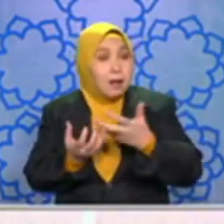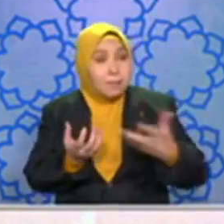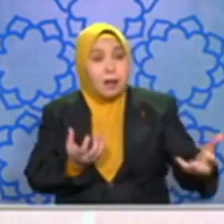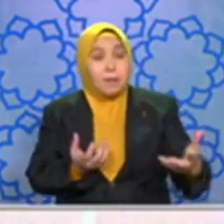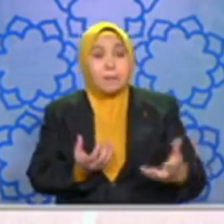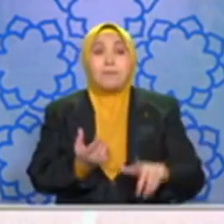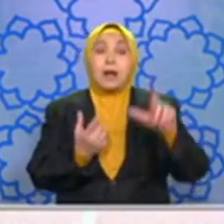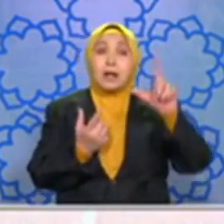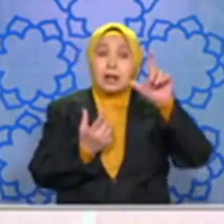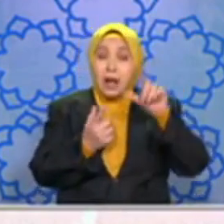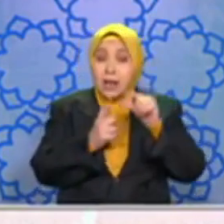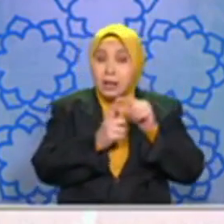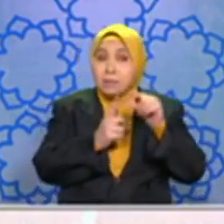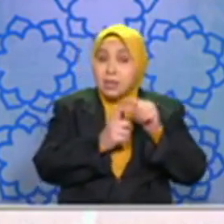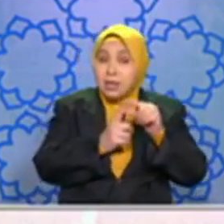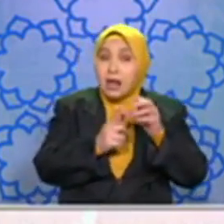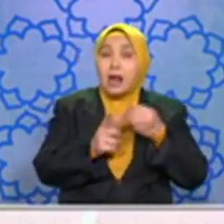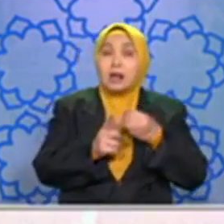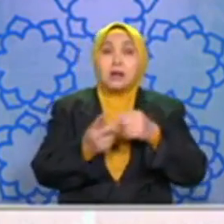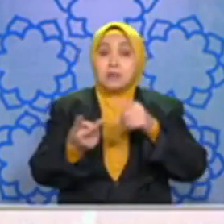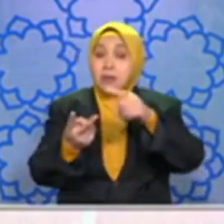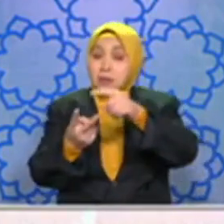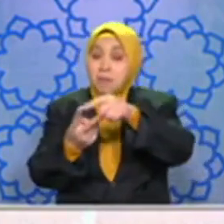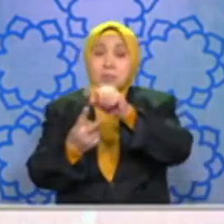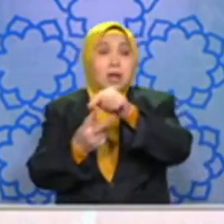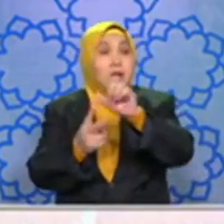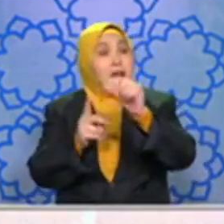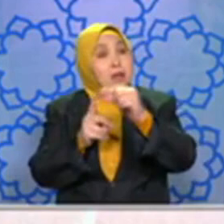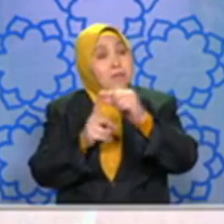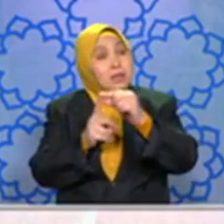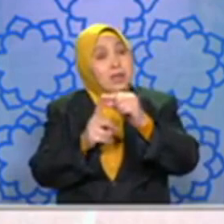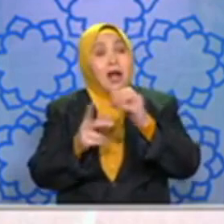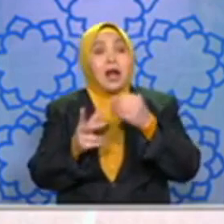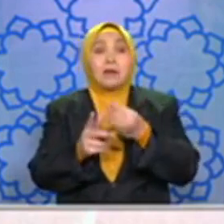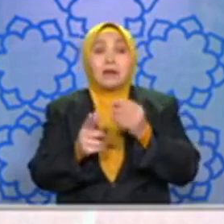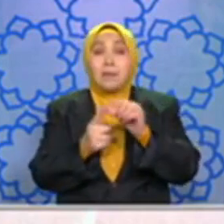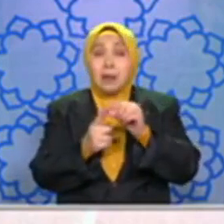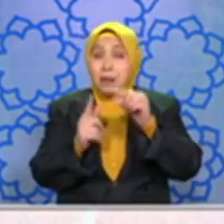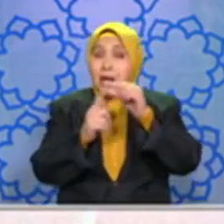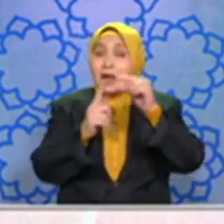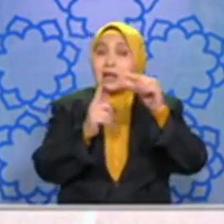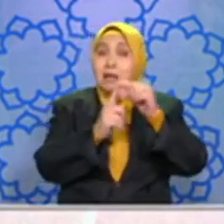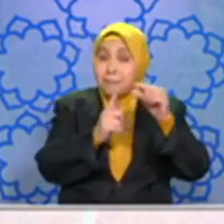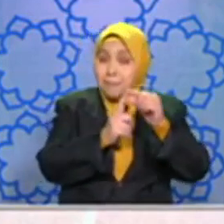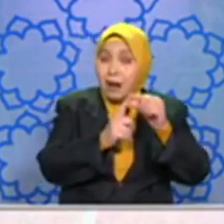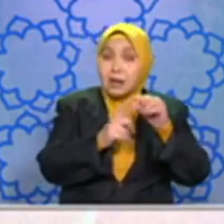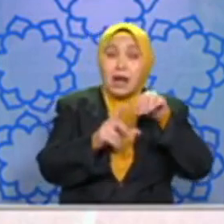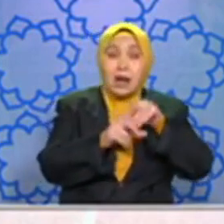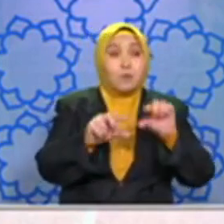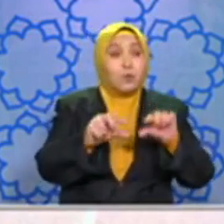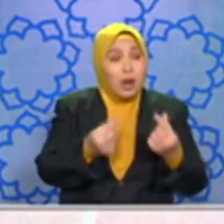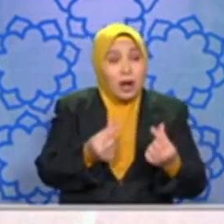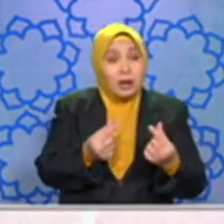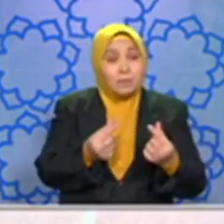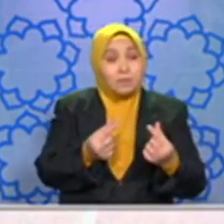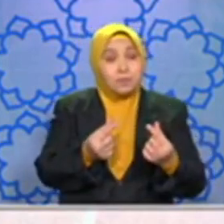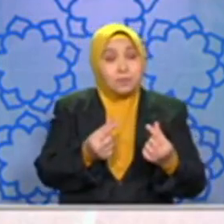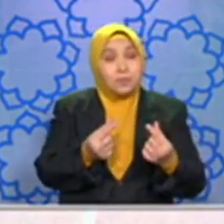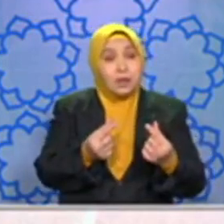ataupun harfi. Kalau kalimi adalah kalimi, ingat kalimi tu kalimah-kalimah dalam Quran, ia